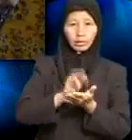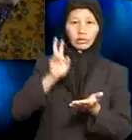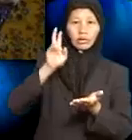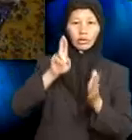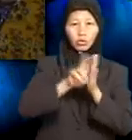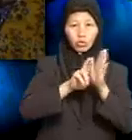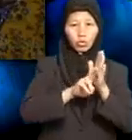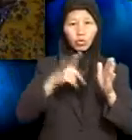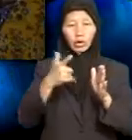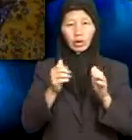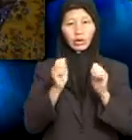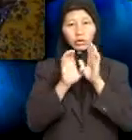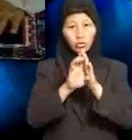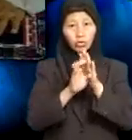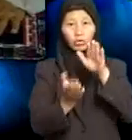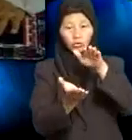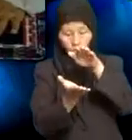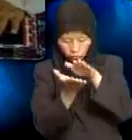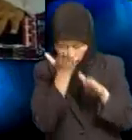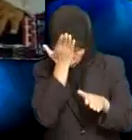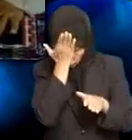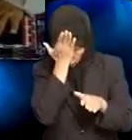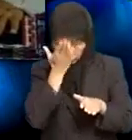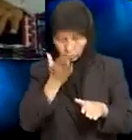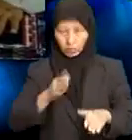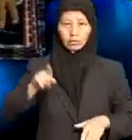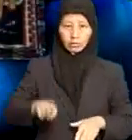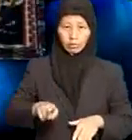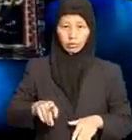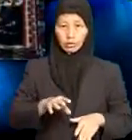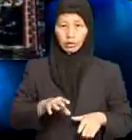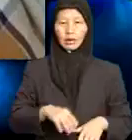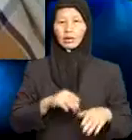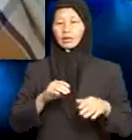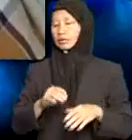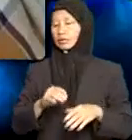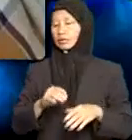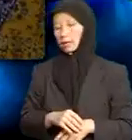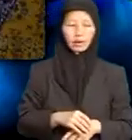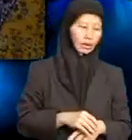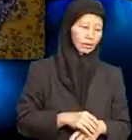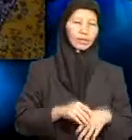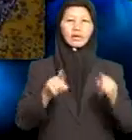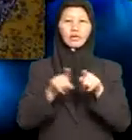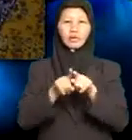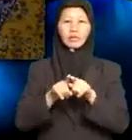lain seperti sujud, duduk tahiyat akhir dan memberi salam sama seperti sembahyang biasa.